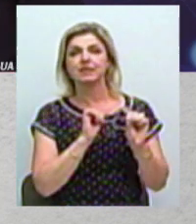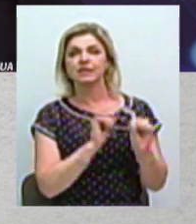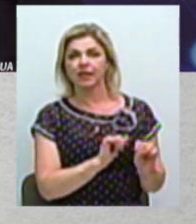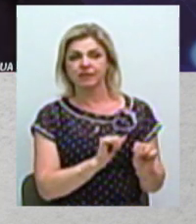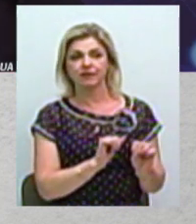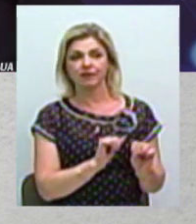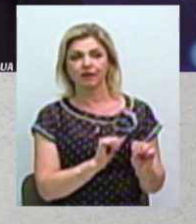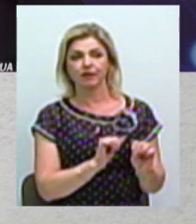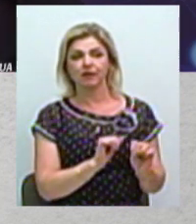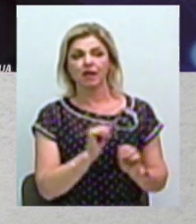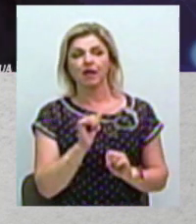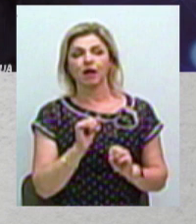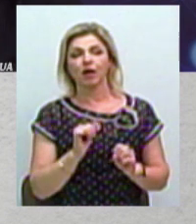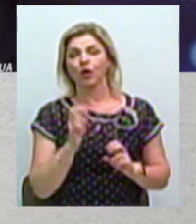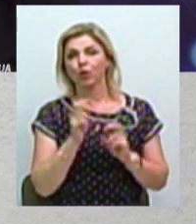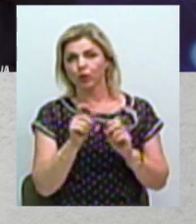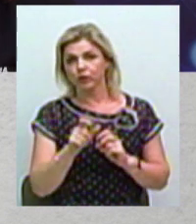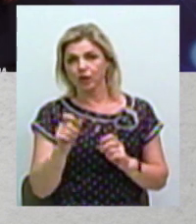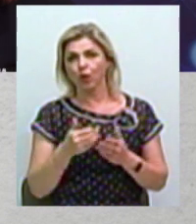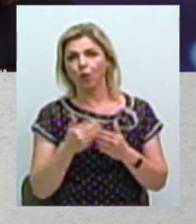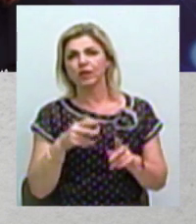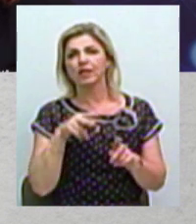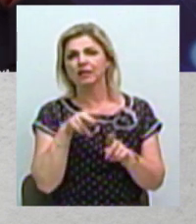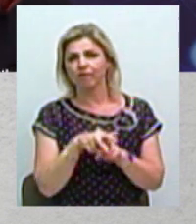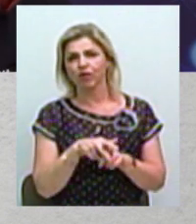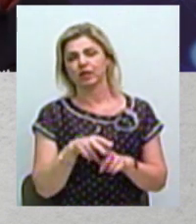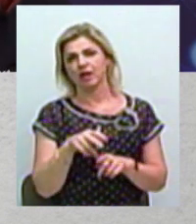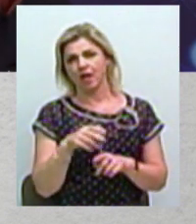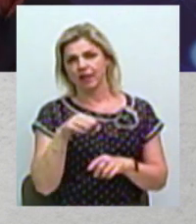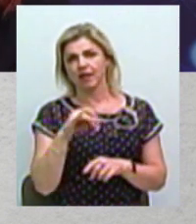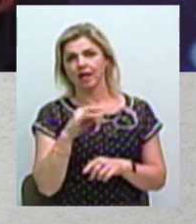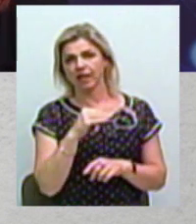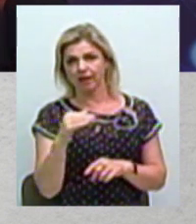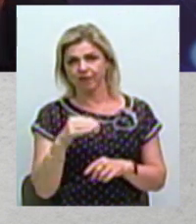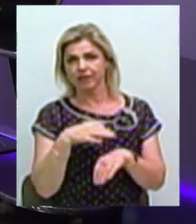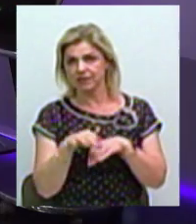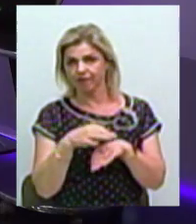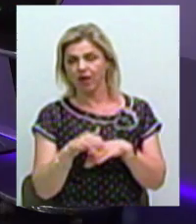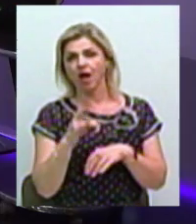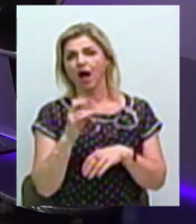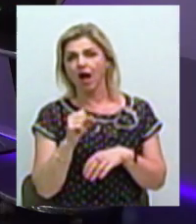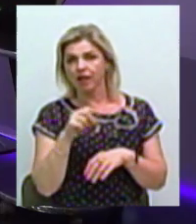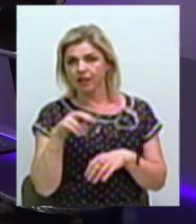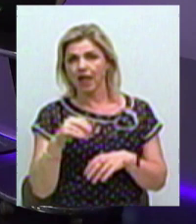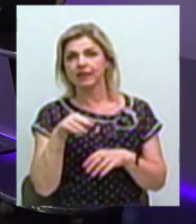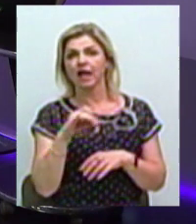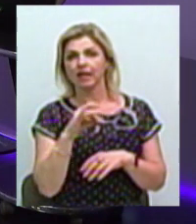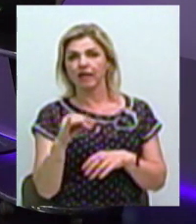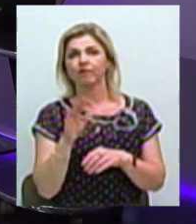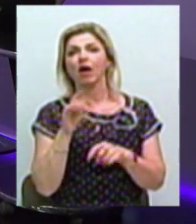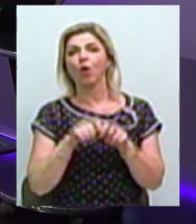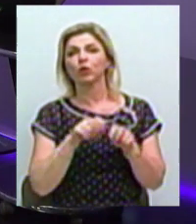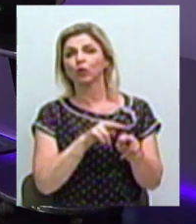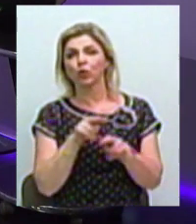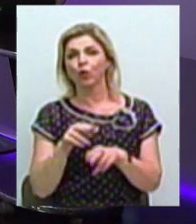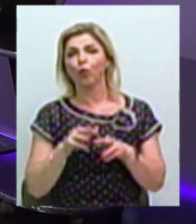захистить споживача від нав'язування зрадницьких тарифів. Але тариф контролює уряд, а не народні